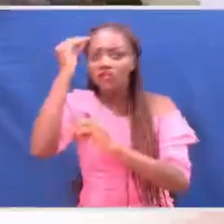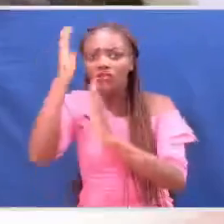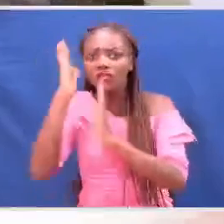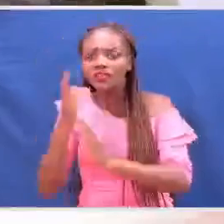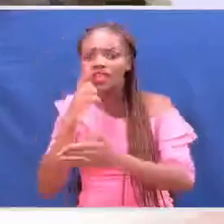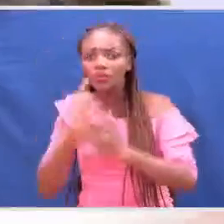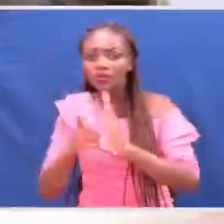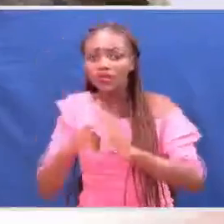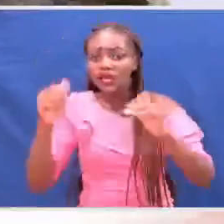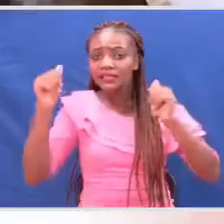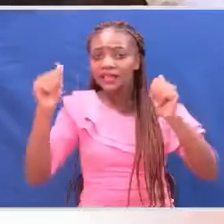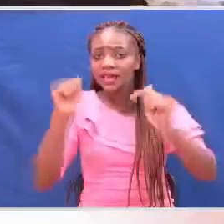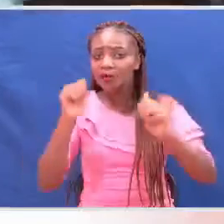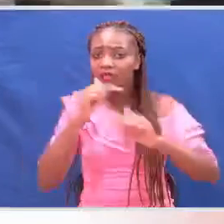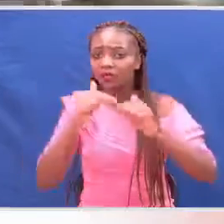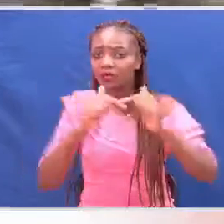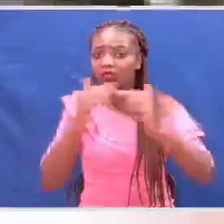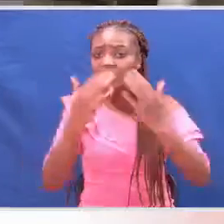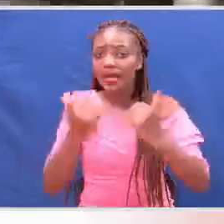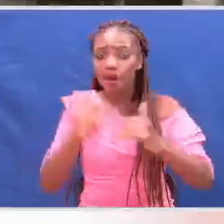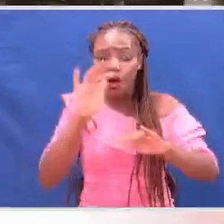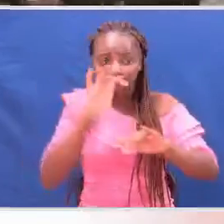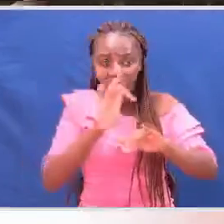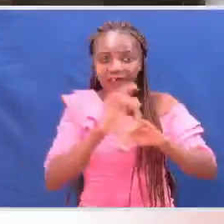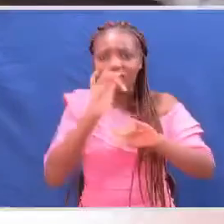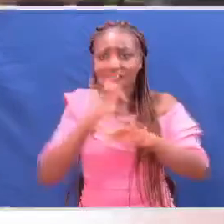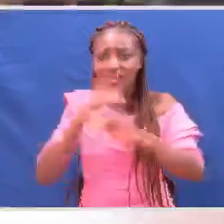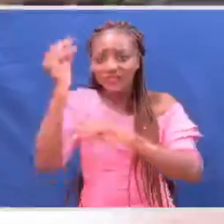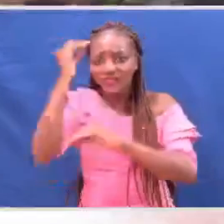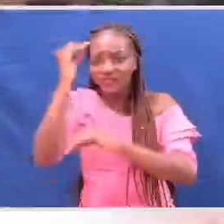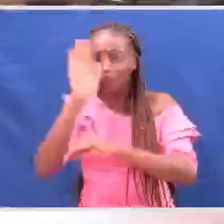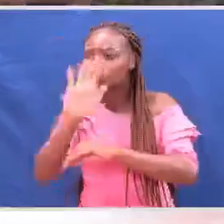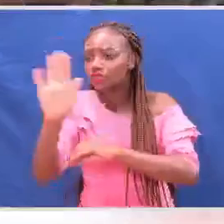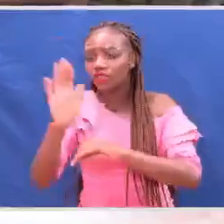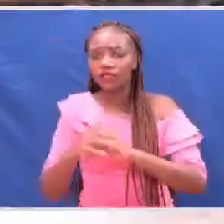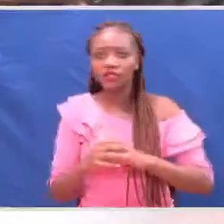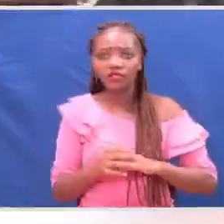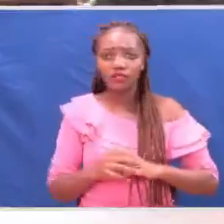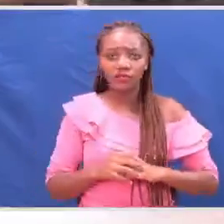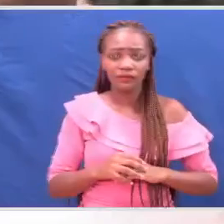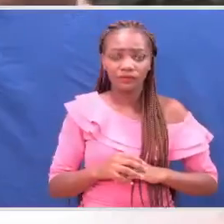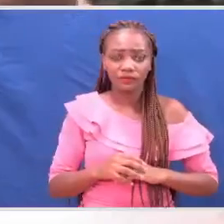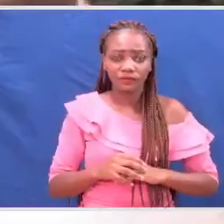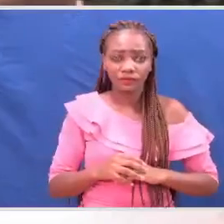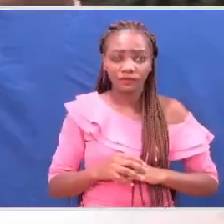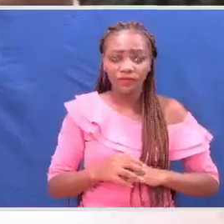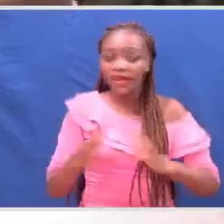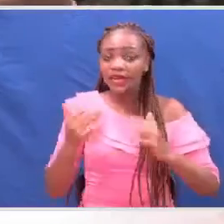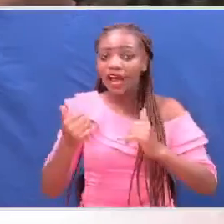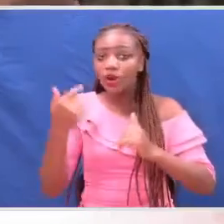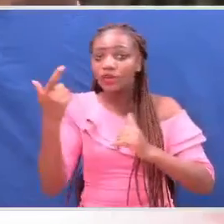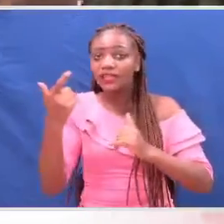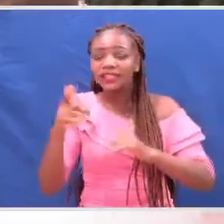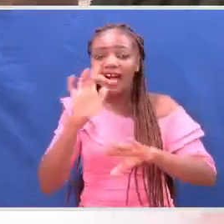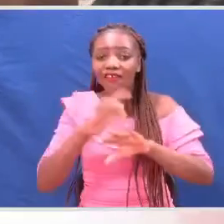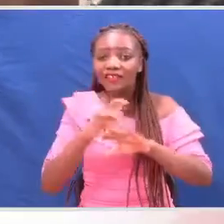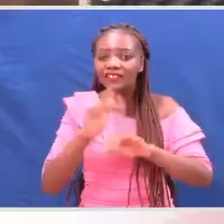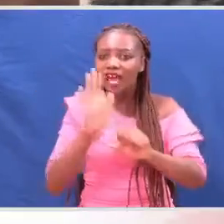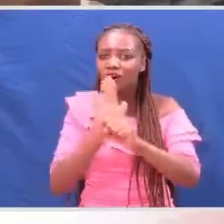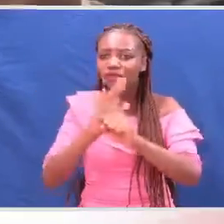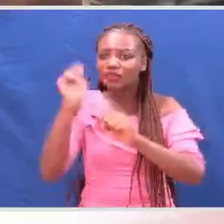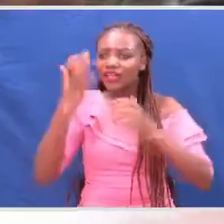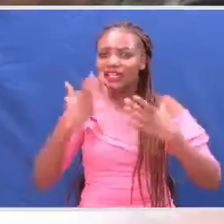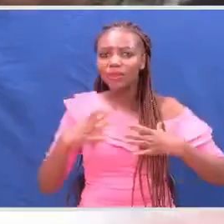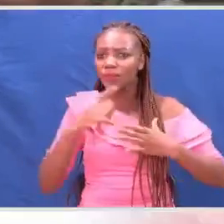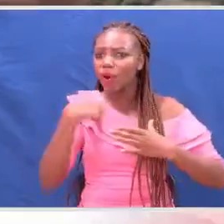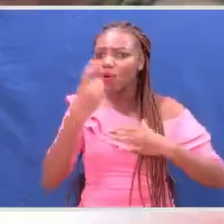kuwa migomo inayoendelea inaathiri pakubwa masomo yao. Workers' grievances has not only affected the thousands of sick Kenyans who